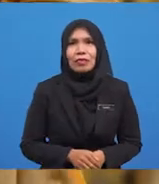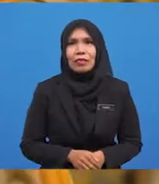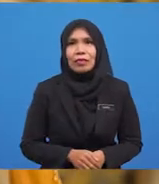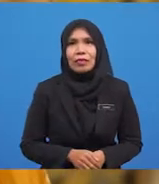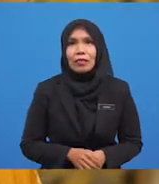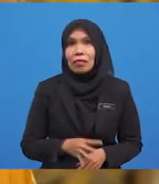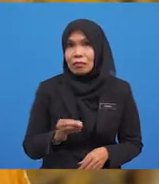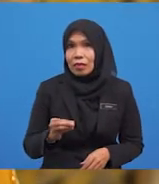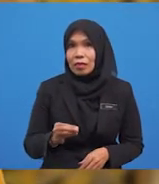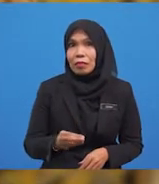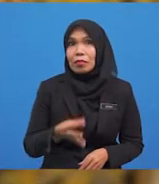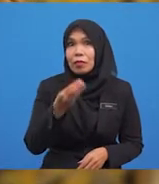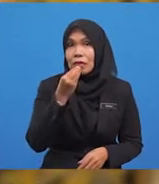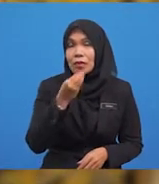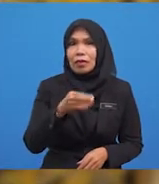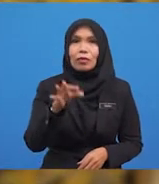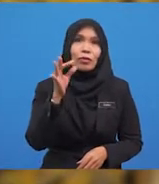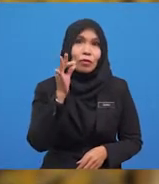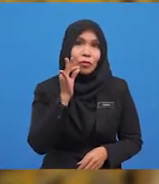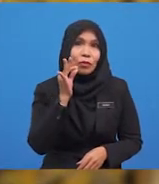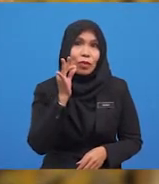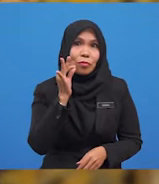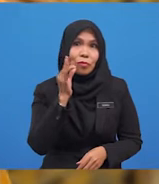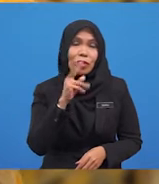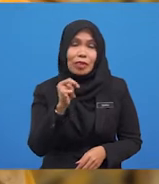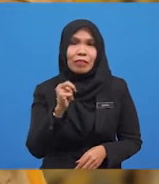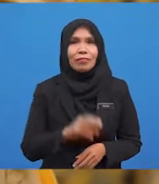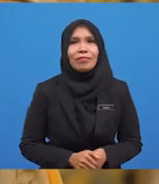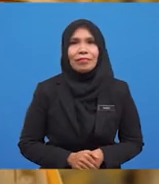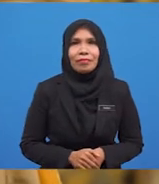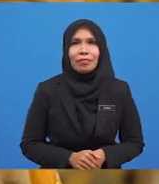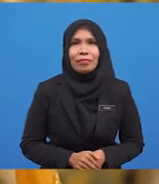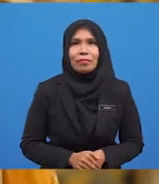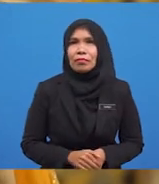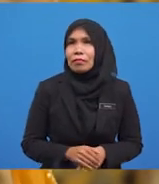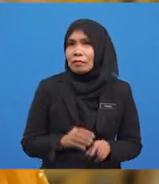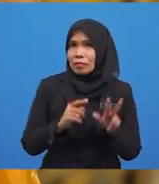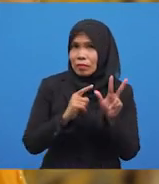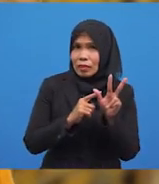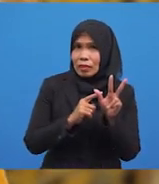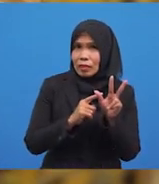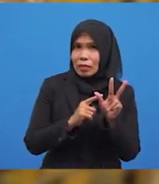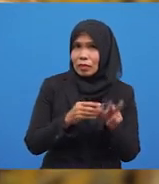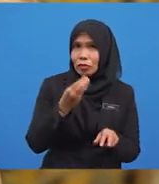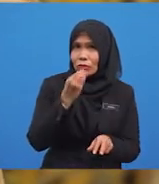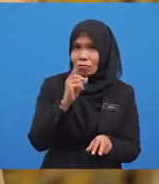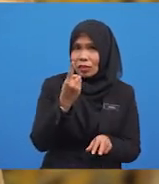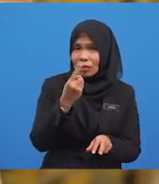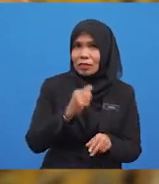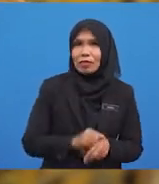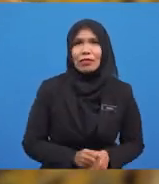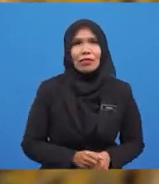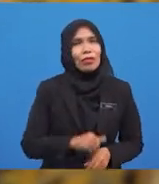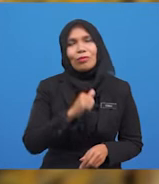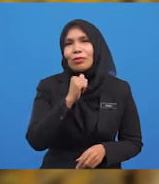Tapi Cikgu Fairuz, tiga suap sahajakah nasi yang boleh dimakan ketika dalam majlis?